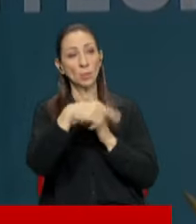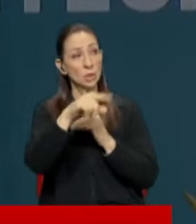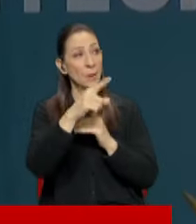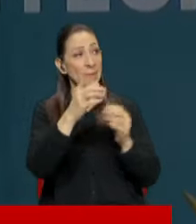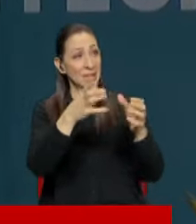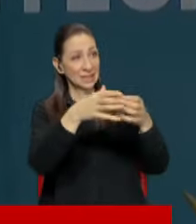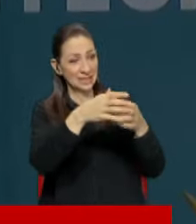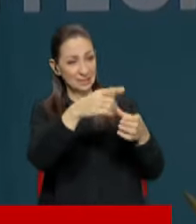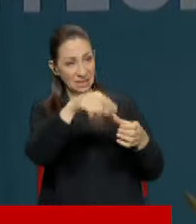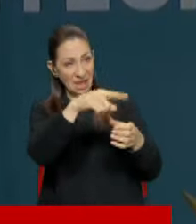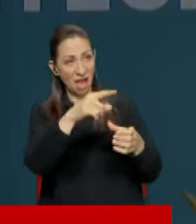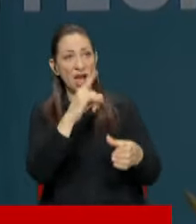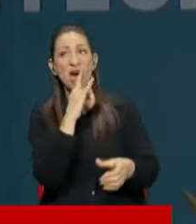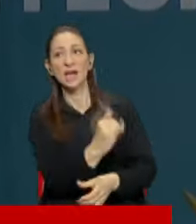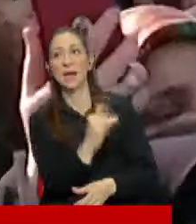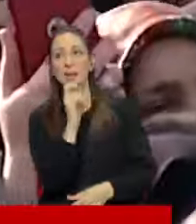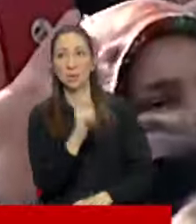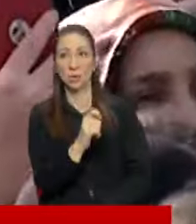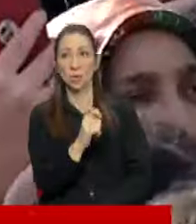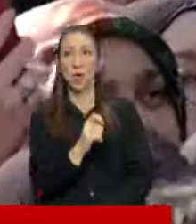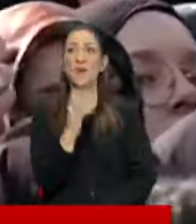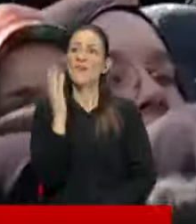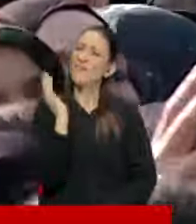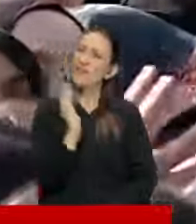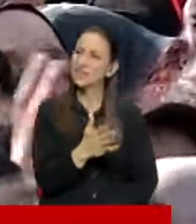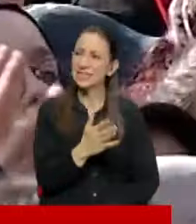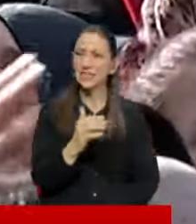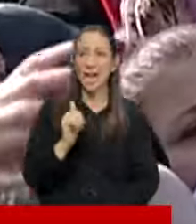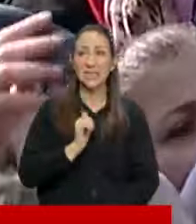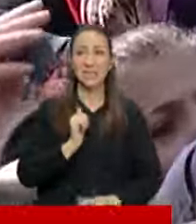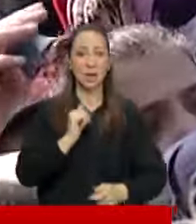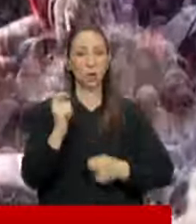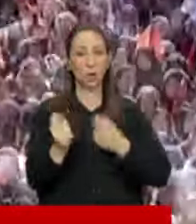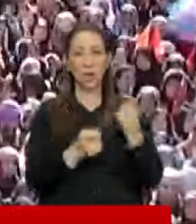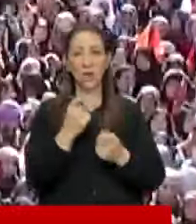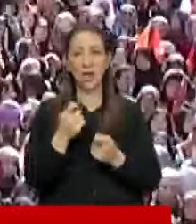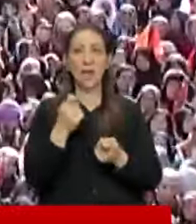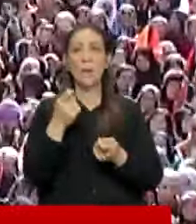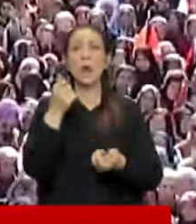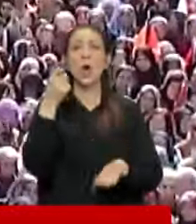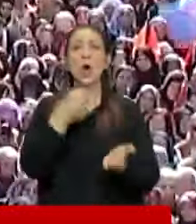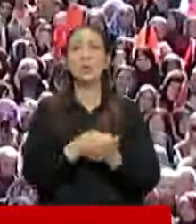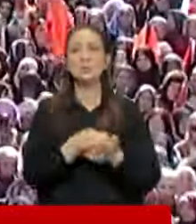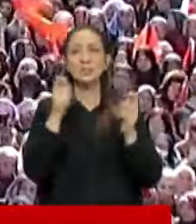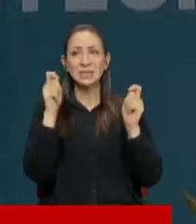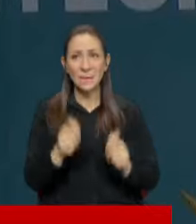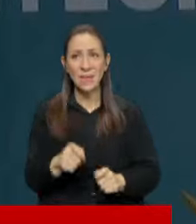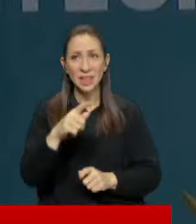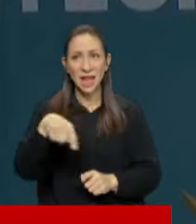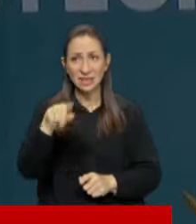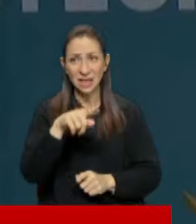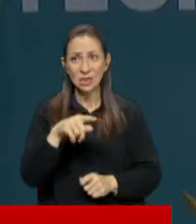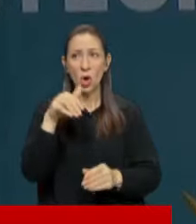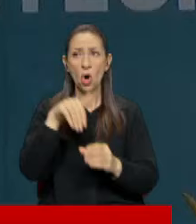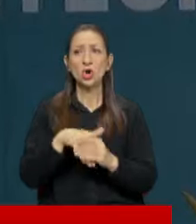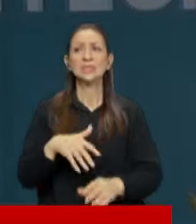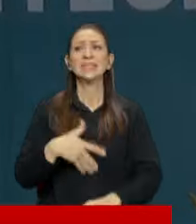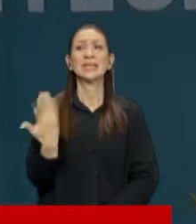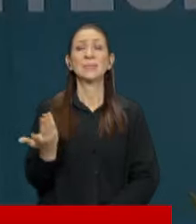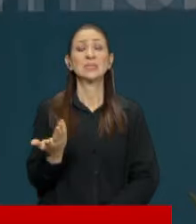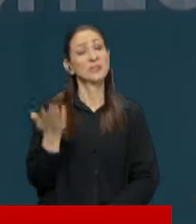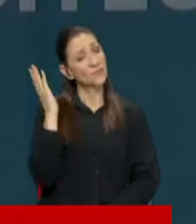bir kesimine hakaret ediyor. Varsın askerlik vazifesini bedelli olarak yerine getirenlerden oy